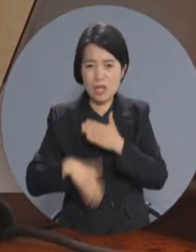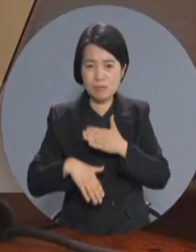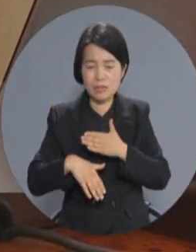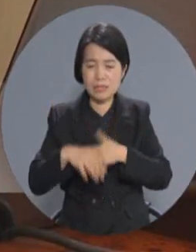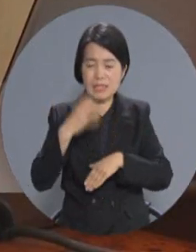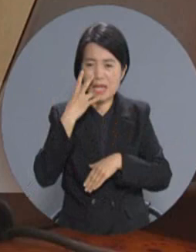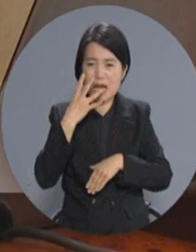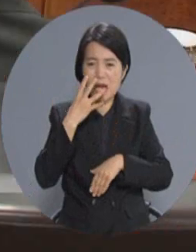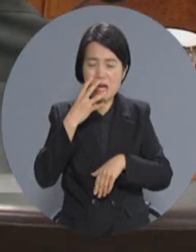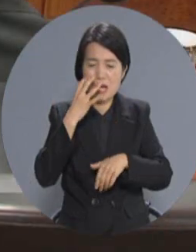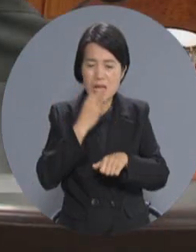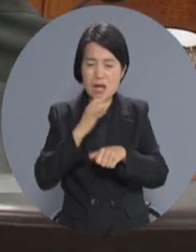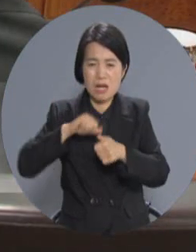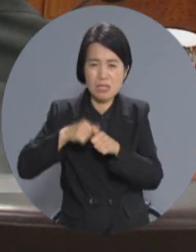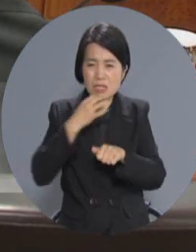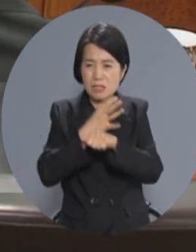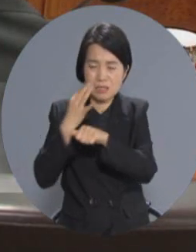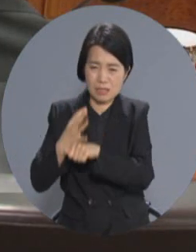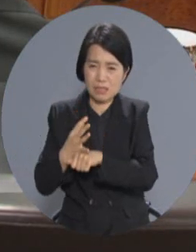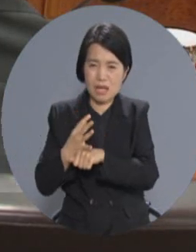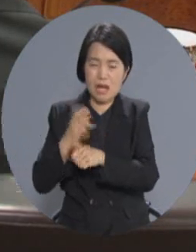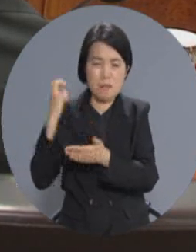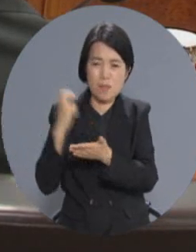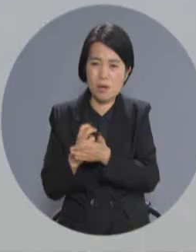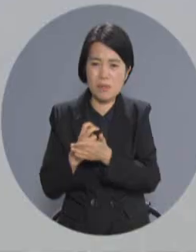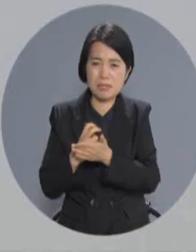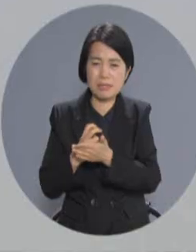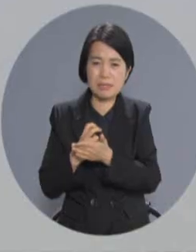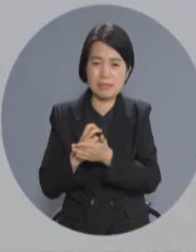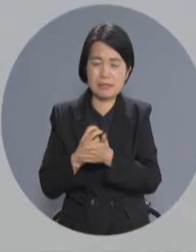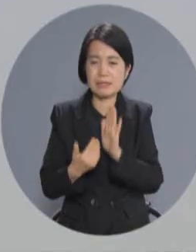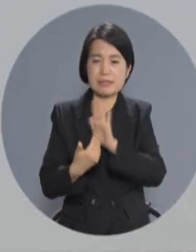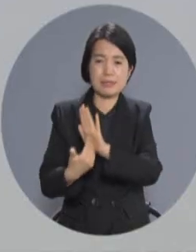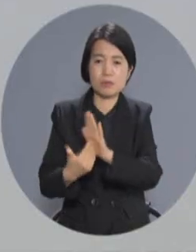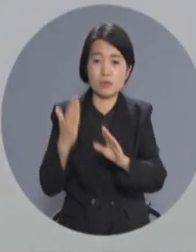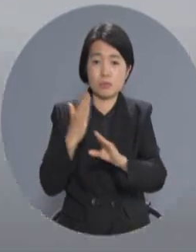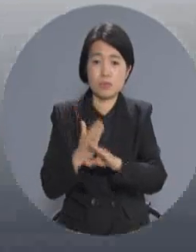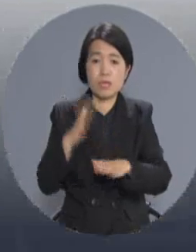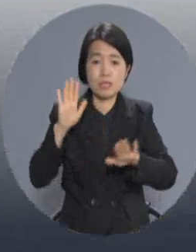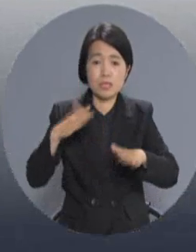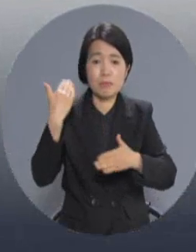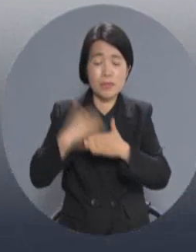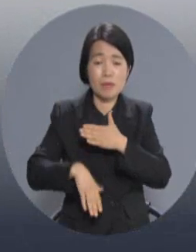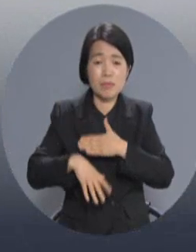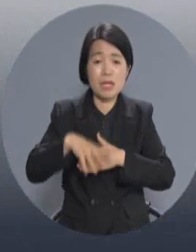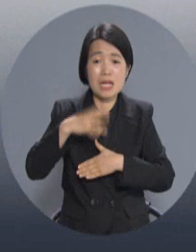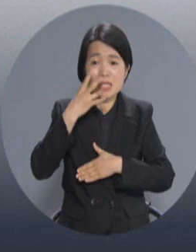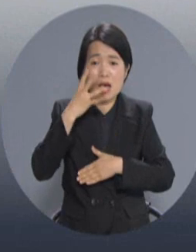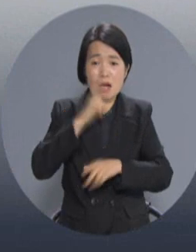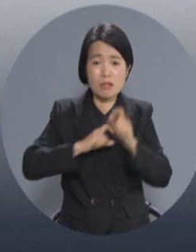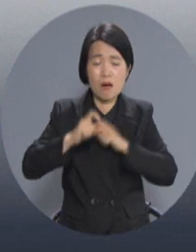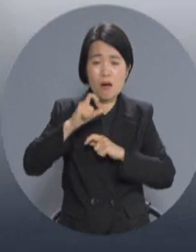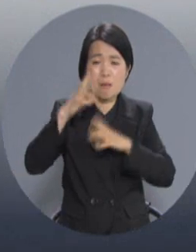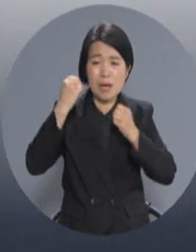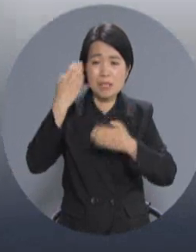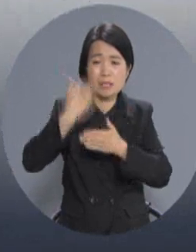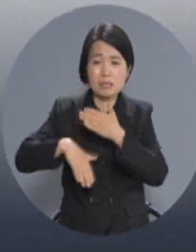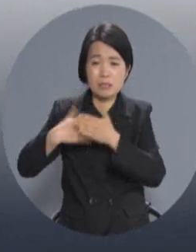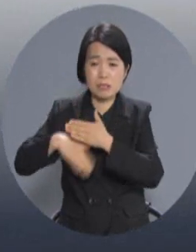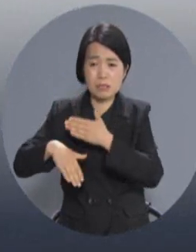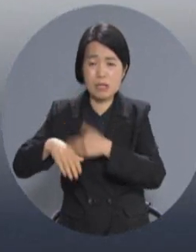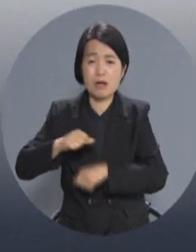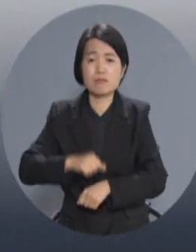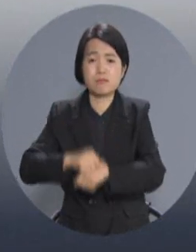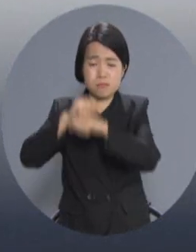강제 매수법이라며 거부권을 행사했습니다. 지금도 남는 쌀을 더 많이 남게 만들고 이를 사는